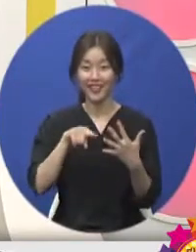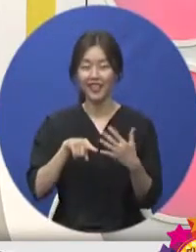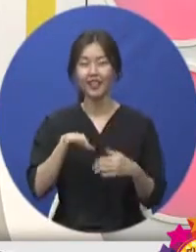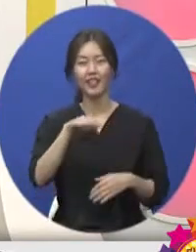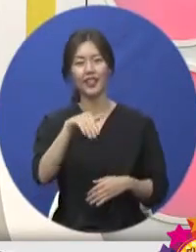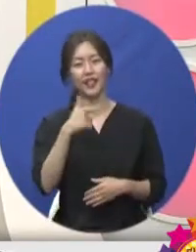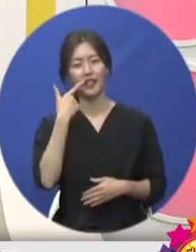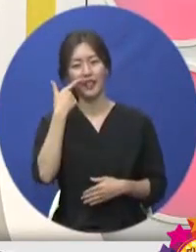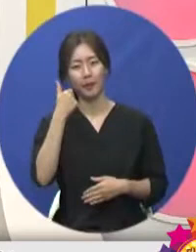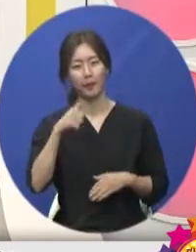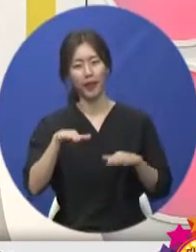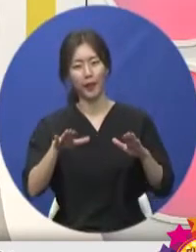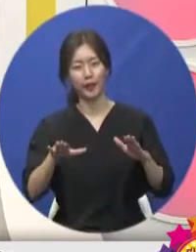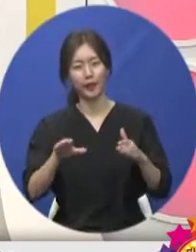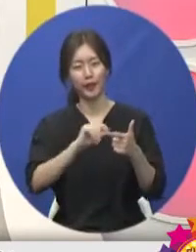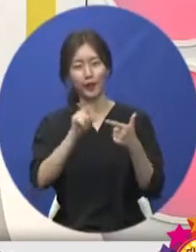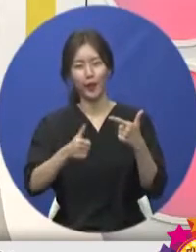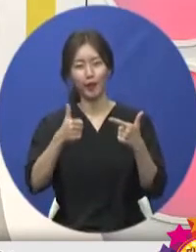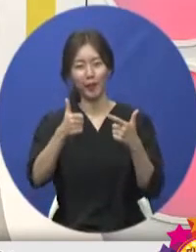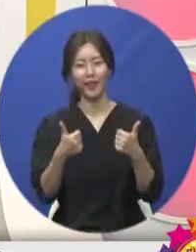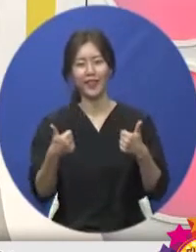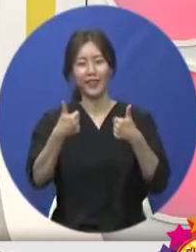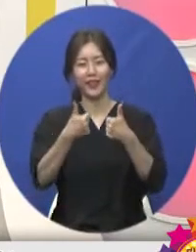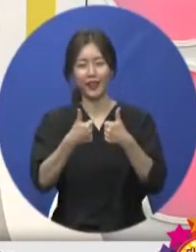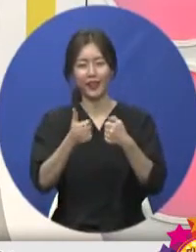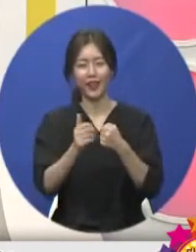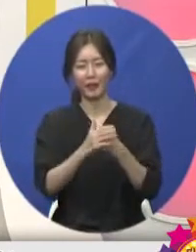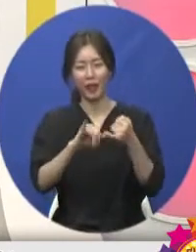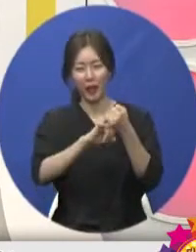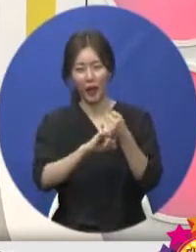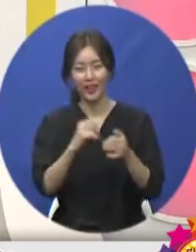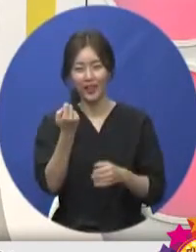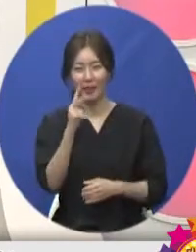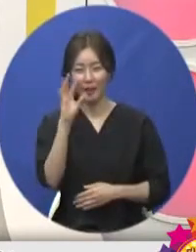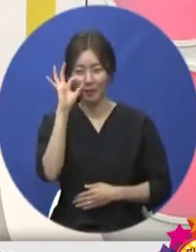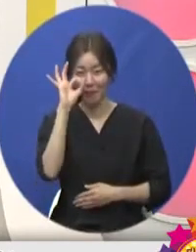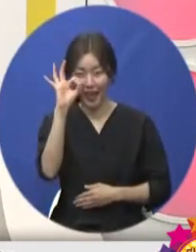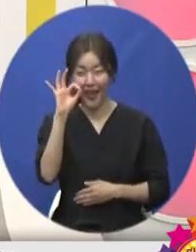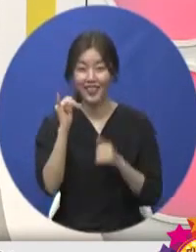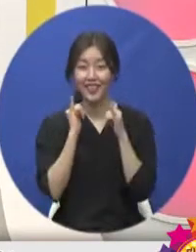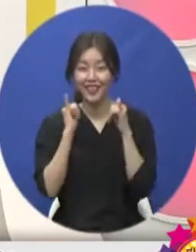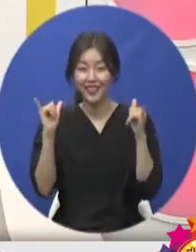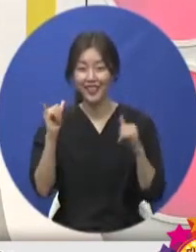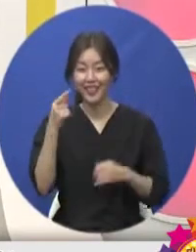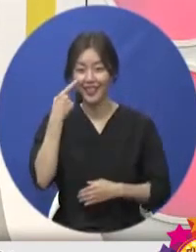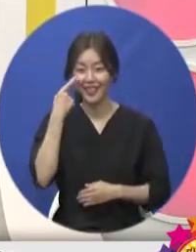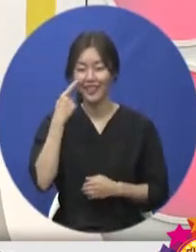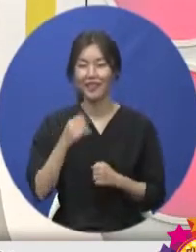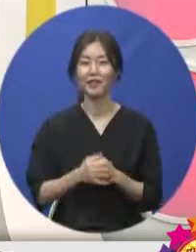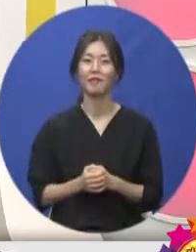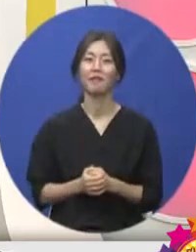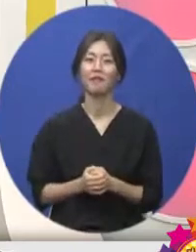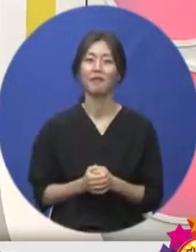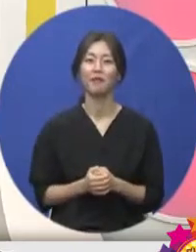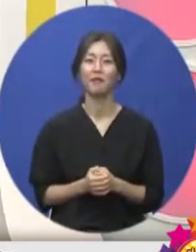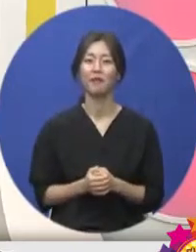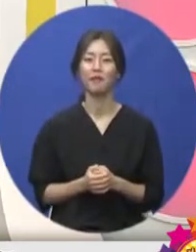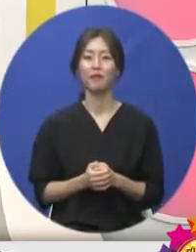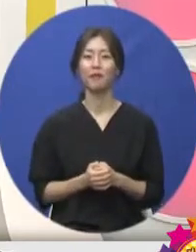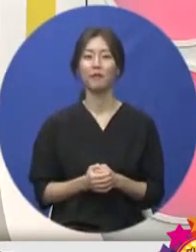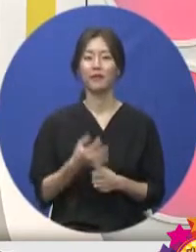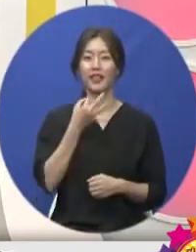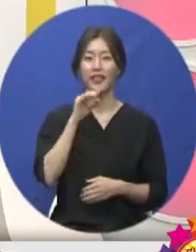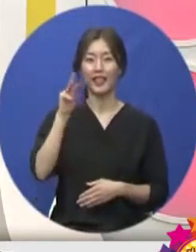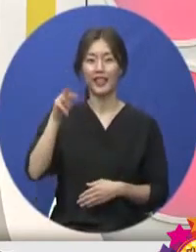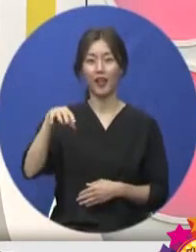오늘 저 월말 결선에 나갔으니까 좀 봐봐라 하고 꼭 연락하십시오. 예, 고맙습니다. 예, 자. 네. 아, 자,